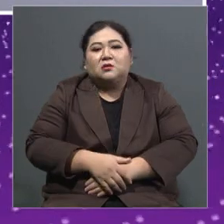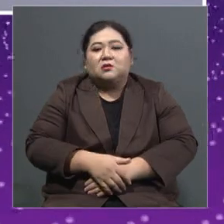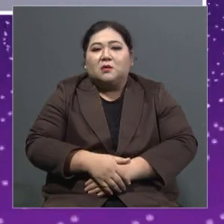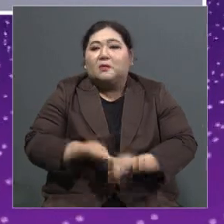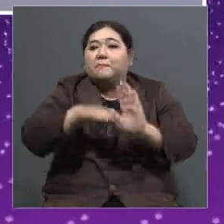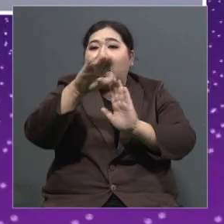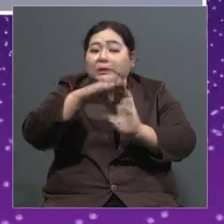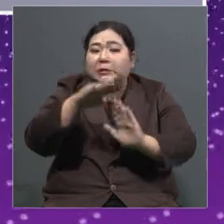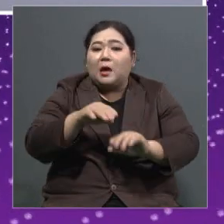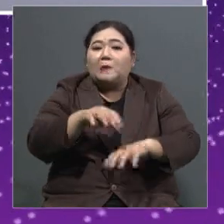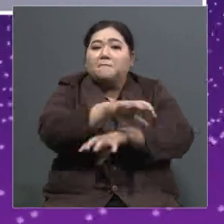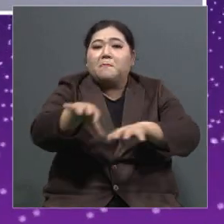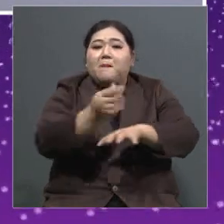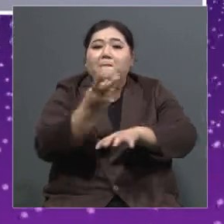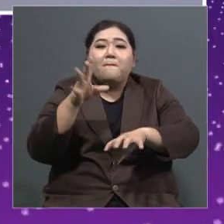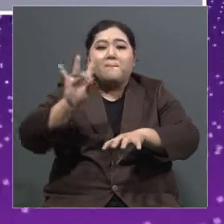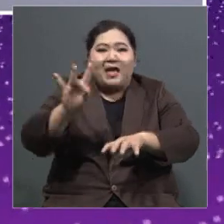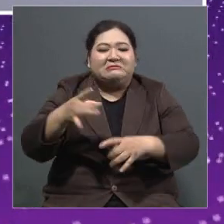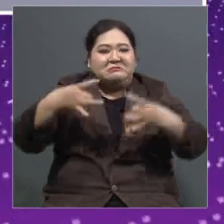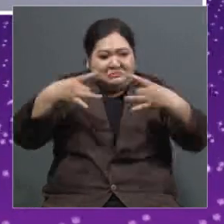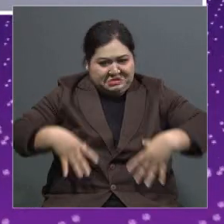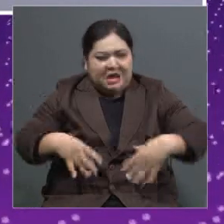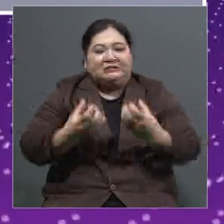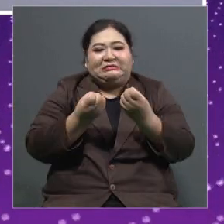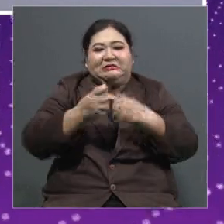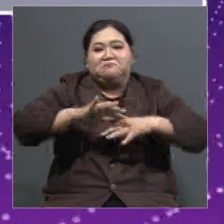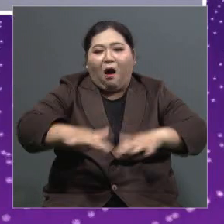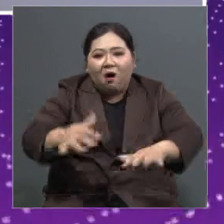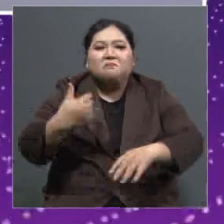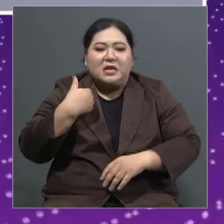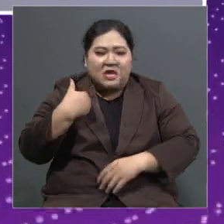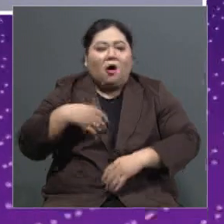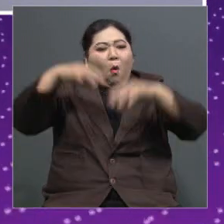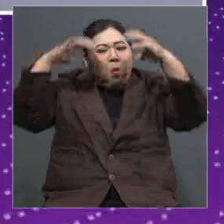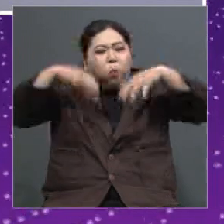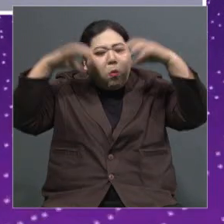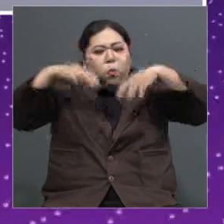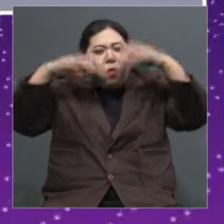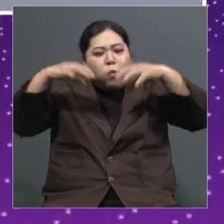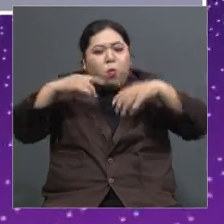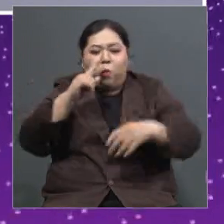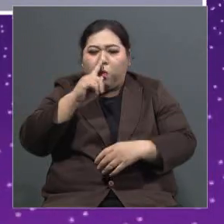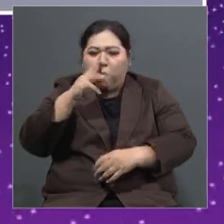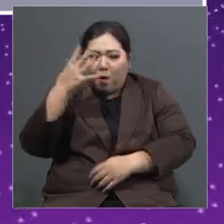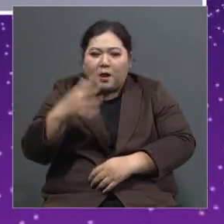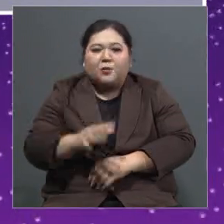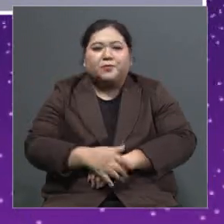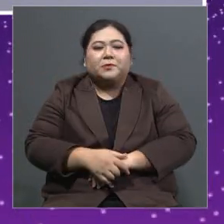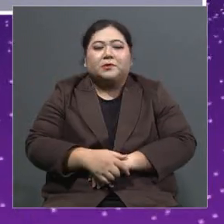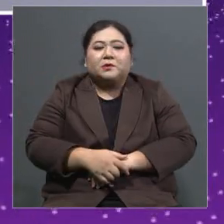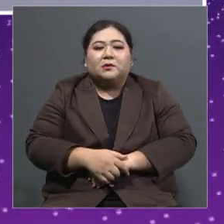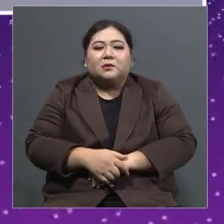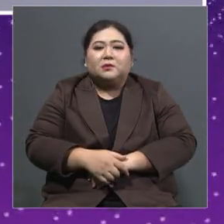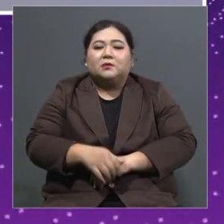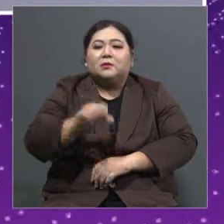ภาคเหนือต้องเฝ้าระวังเรื่องของดินถล่มเพราะว่าฝนตกหนักในหลายพื้นที่ติดต่อกันหลายวันในโซนภาคเหนือนะคะสำนักงานทรัพยากรน้ำแห่ง